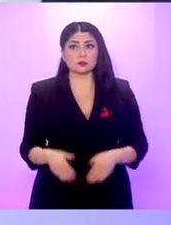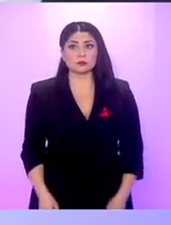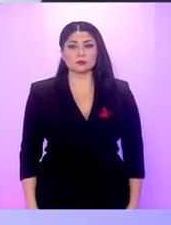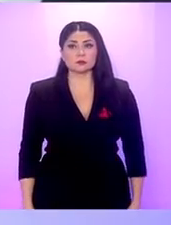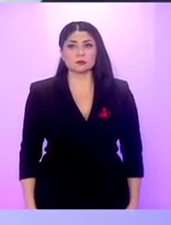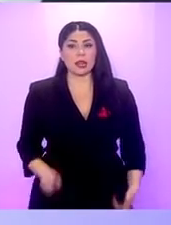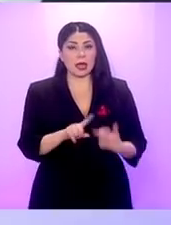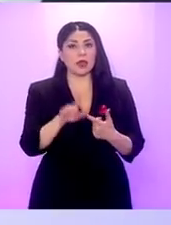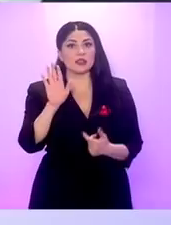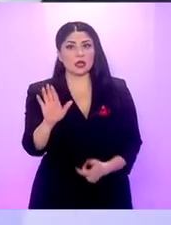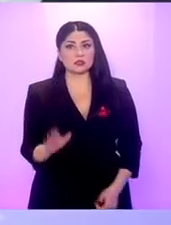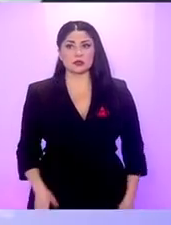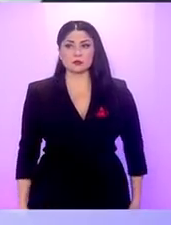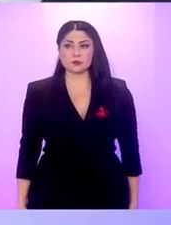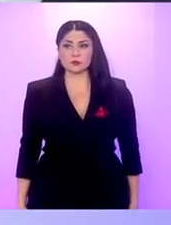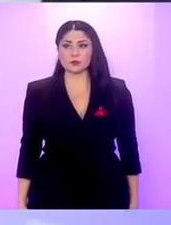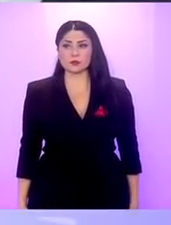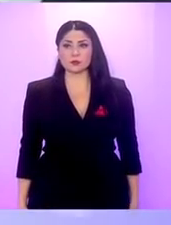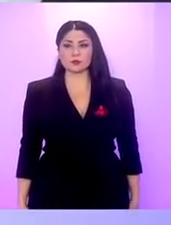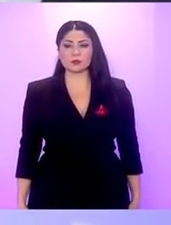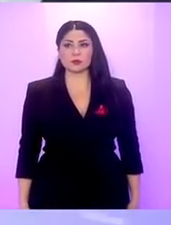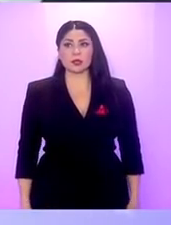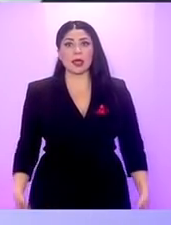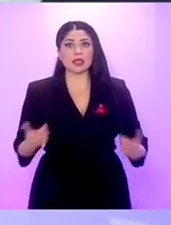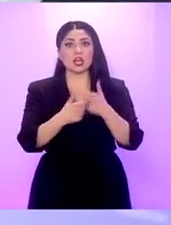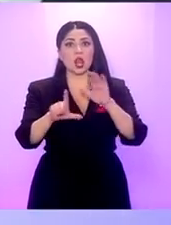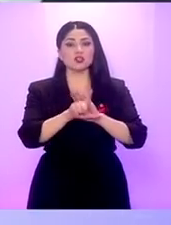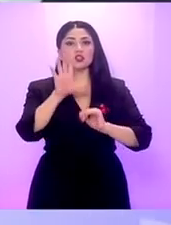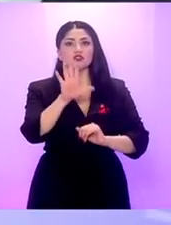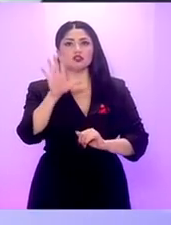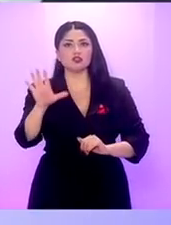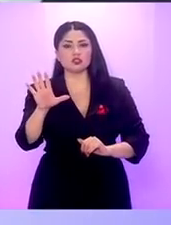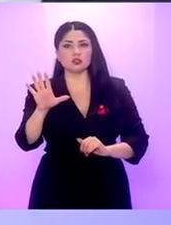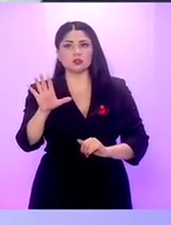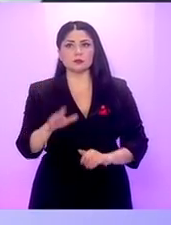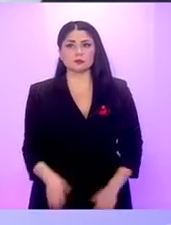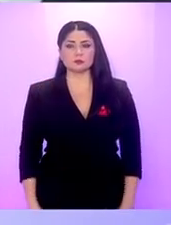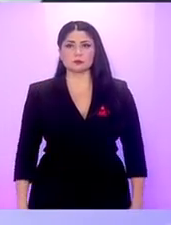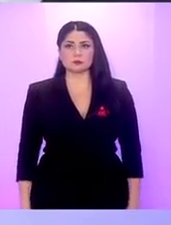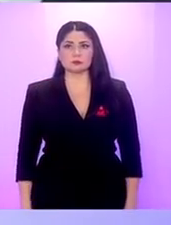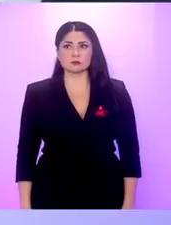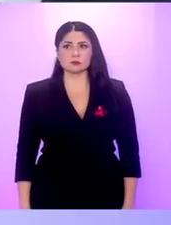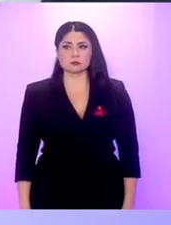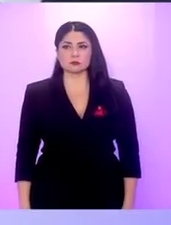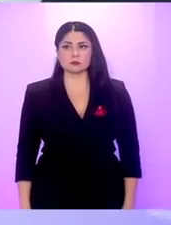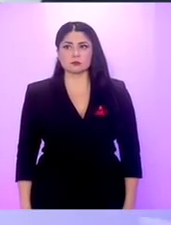și un ordin de ministru în acest sens. Există legea 55.